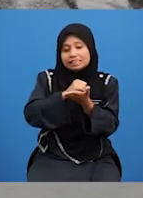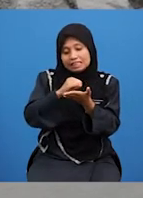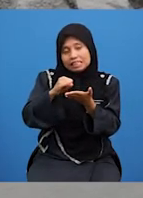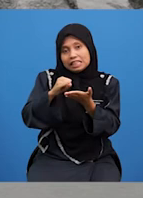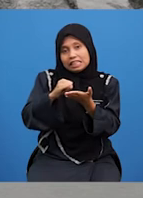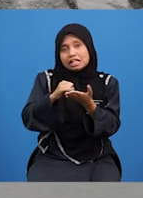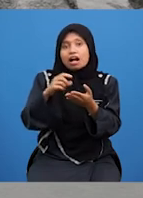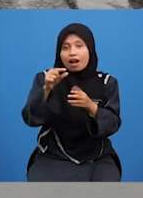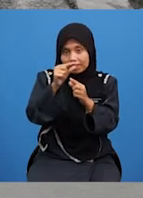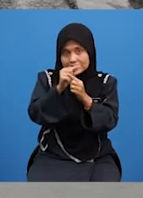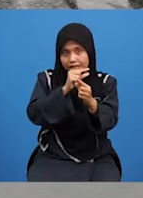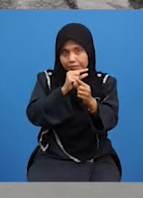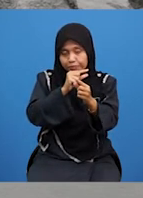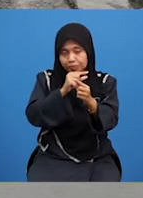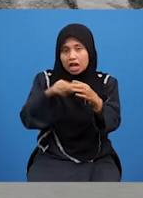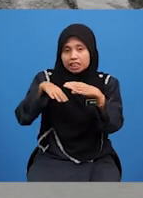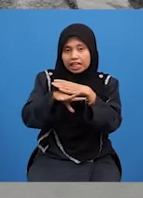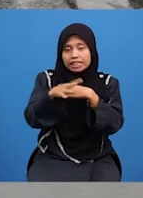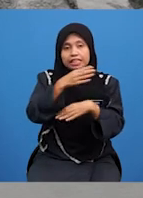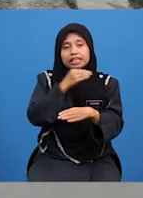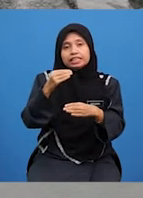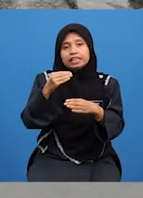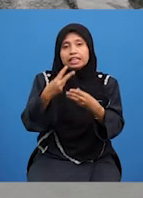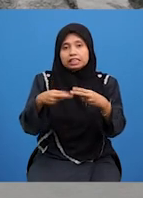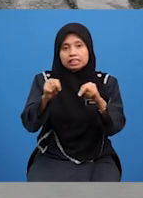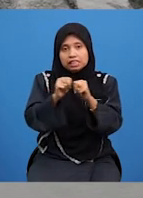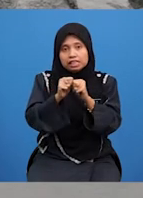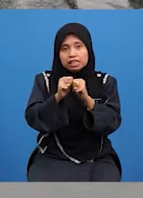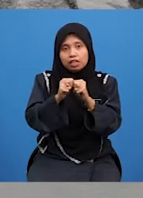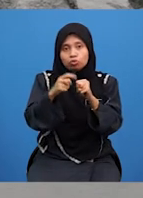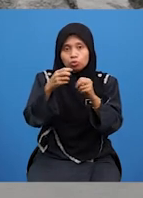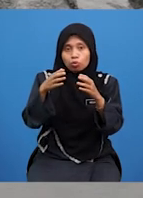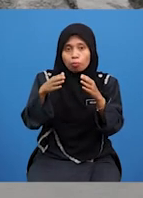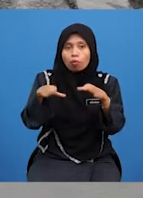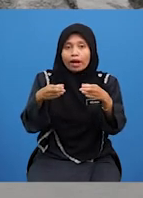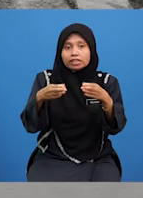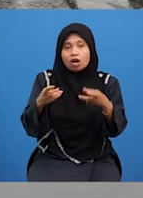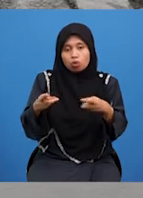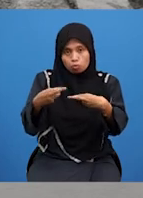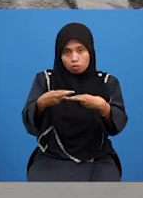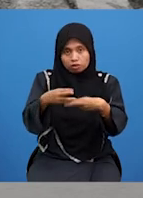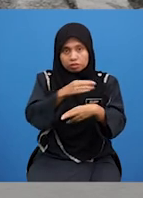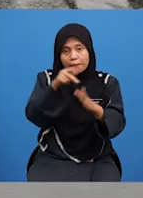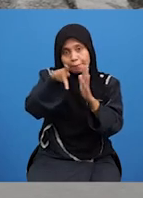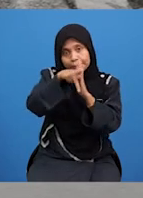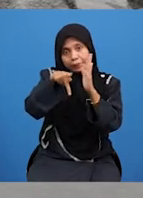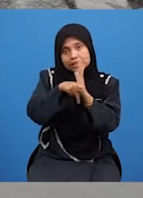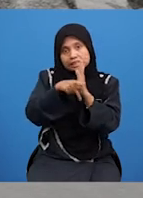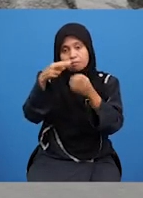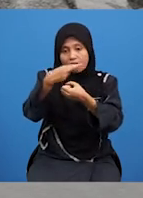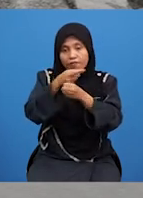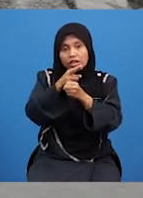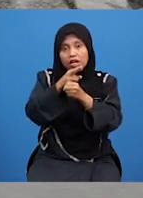garisan, jalinan dan nilai dalam mengolah ruang serta penggunaan prinsip